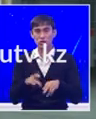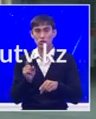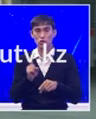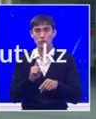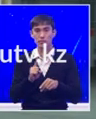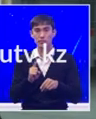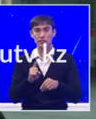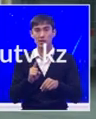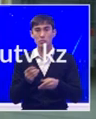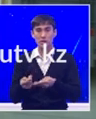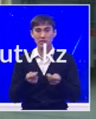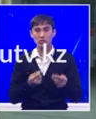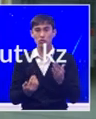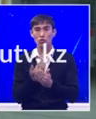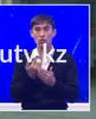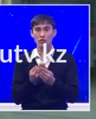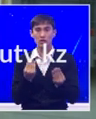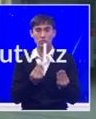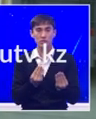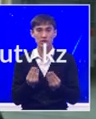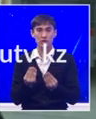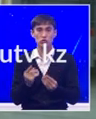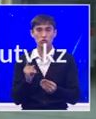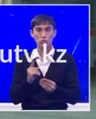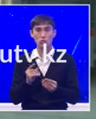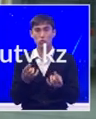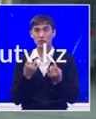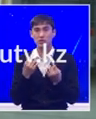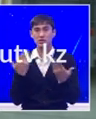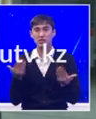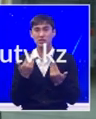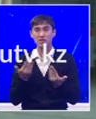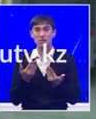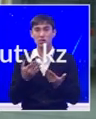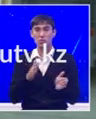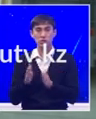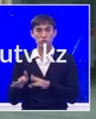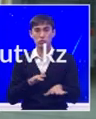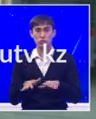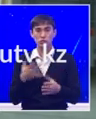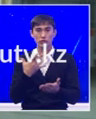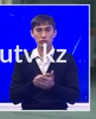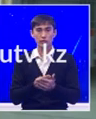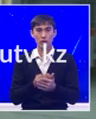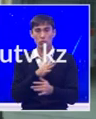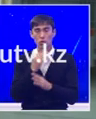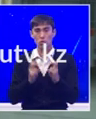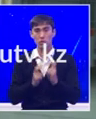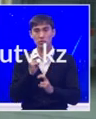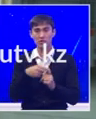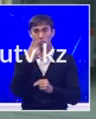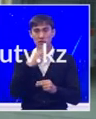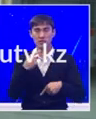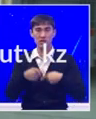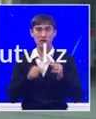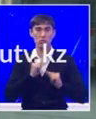чтобы привносить новые элементы какие-то, для того, чтобы упростить процедуру свою. Многие предприятия, как мы знаем, привыкли работать